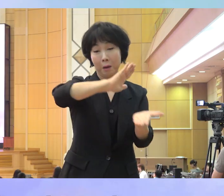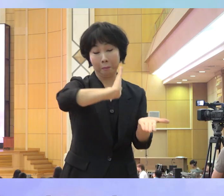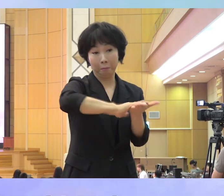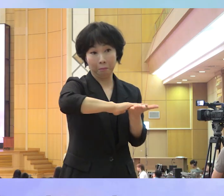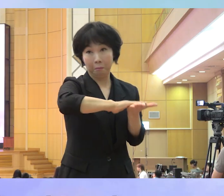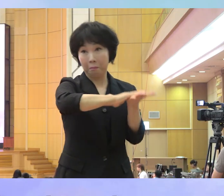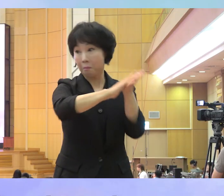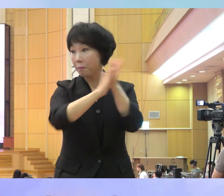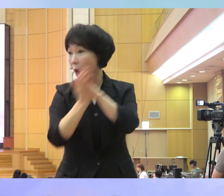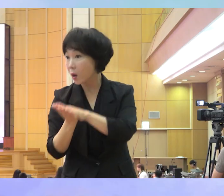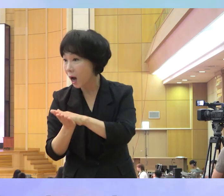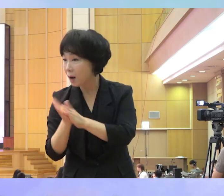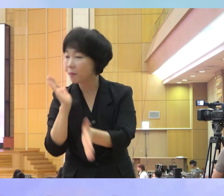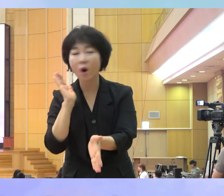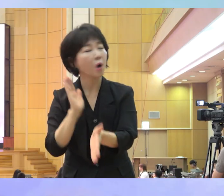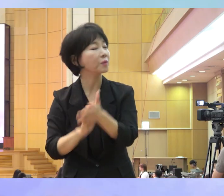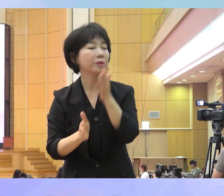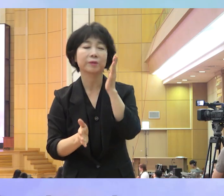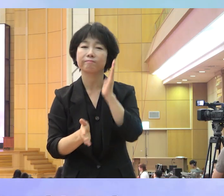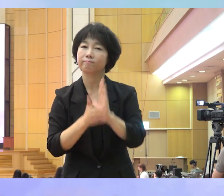사랑